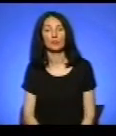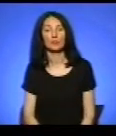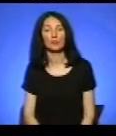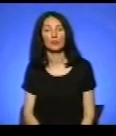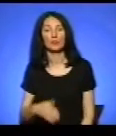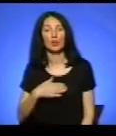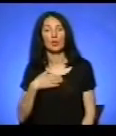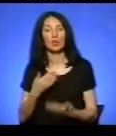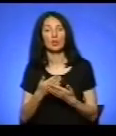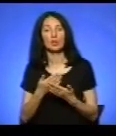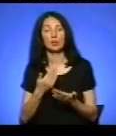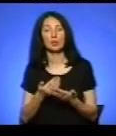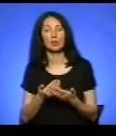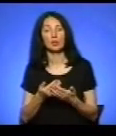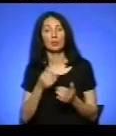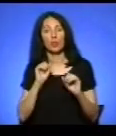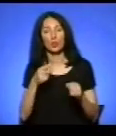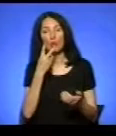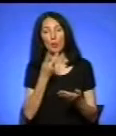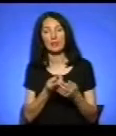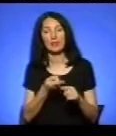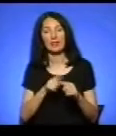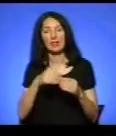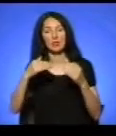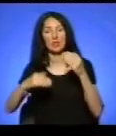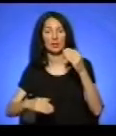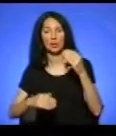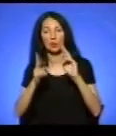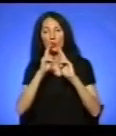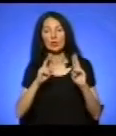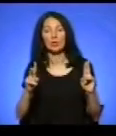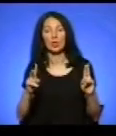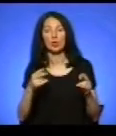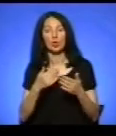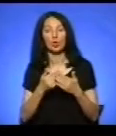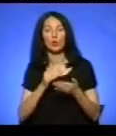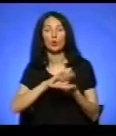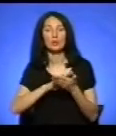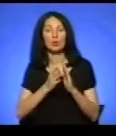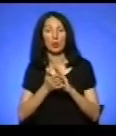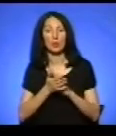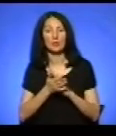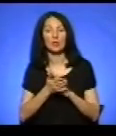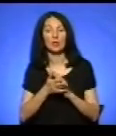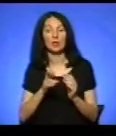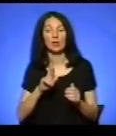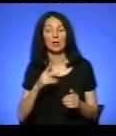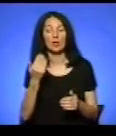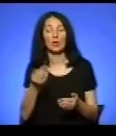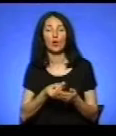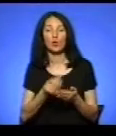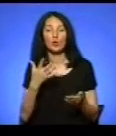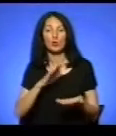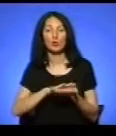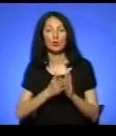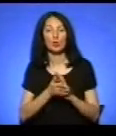Ми десь ось можна показати, які ми знизу, на жаль. Ну, тобто ситуація, ну, як ви оцінюєте ситуацію,